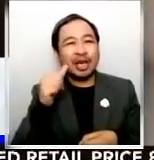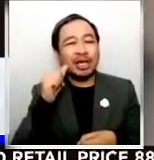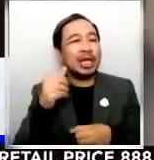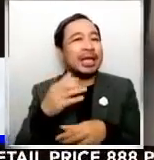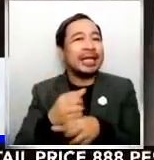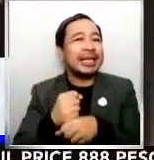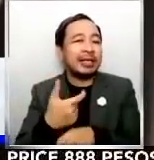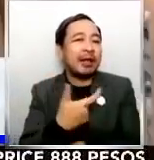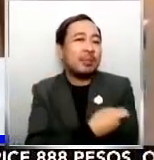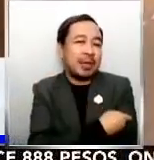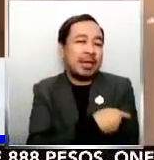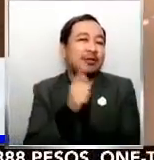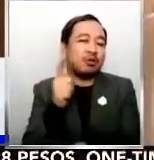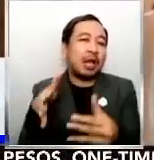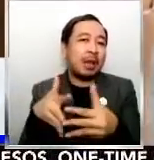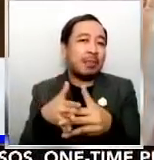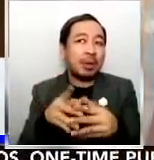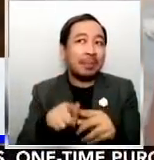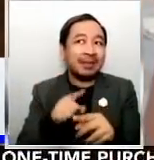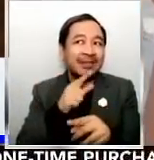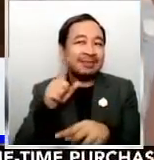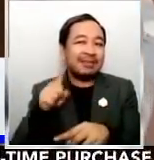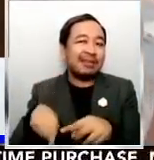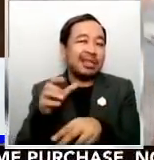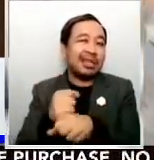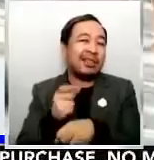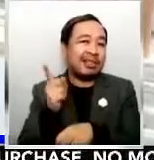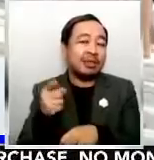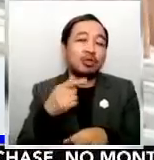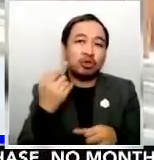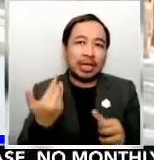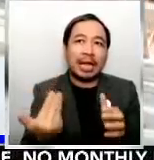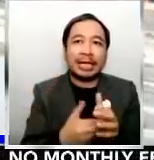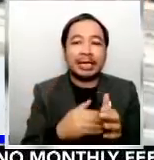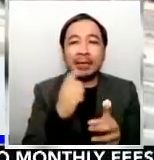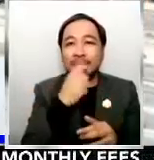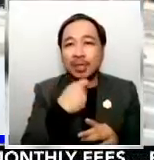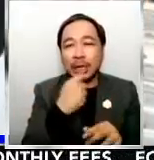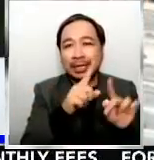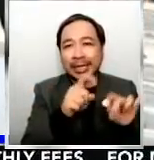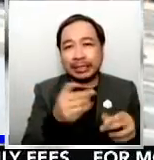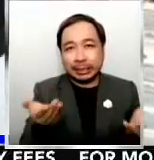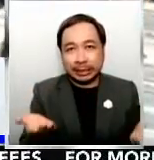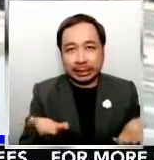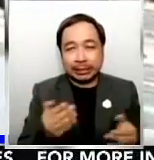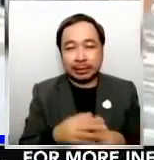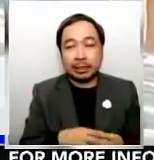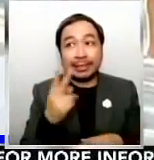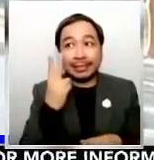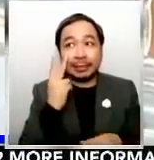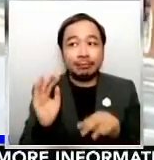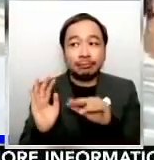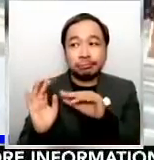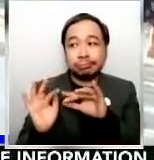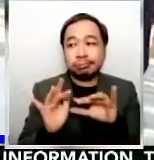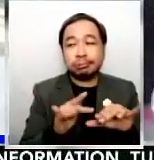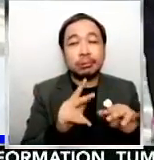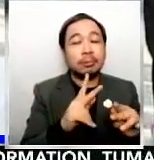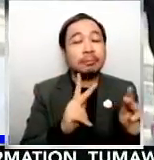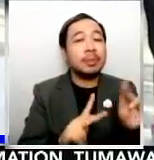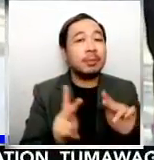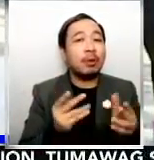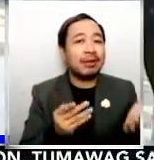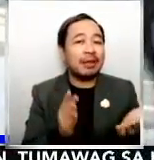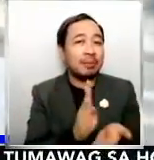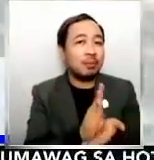vaccination certificate doon. Kaya kinailangan magpa-PCR test. Kapansin-pansin naman dagsana ang mga turista rito. Hindi nga mauubusan ang